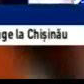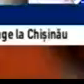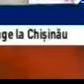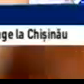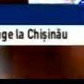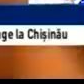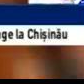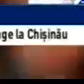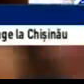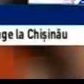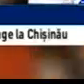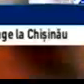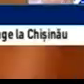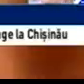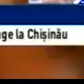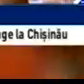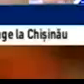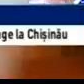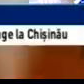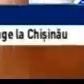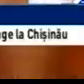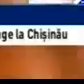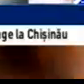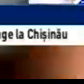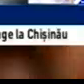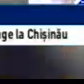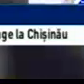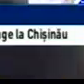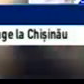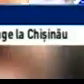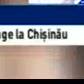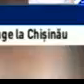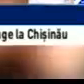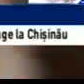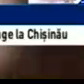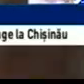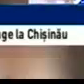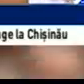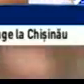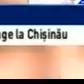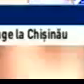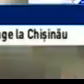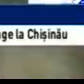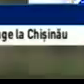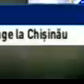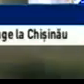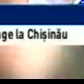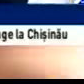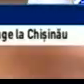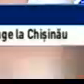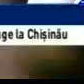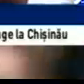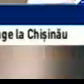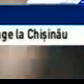vă așteptăm alături de noi, atât în marș, cât și în Piața Mare Naționale, sâmbătă ora 12. Mă bucur că am ocazia să duc flacăra